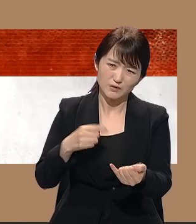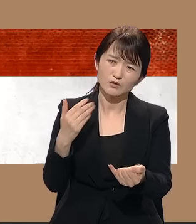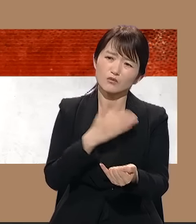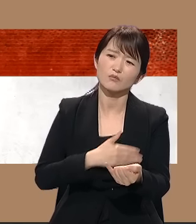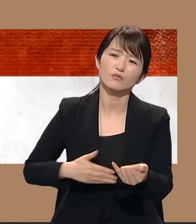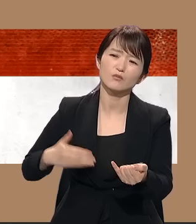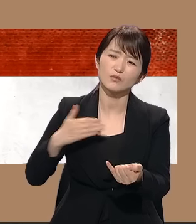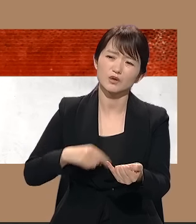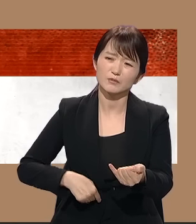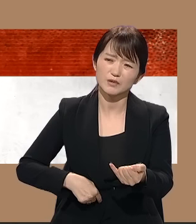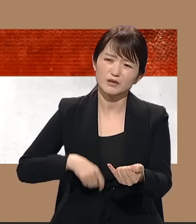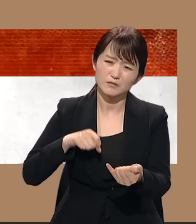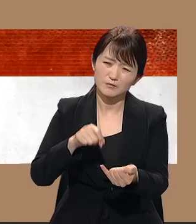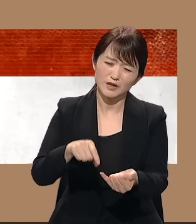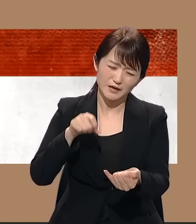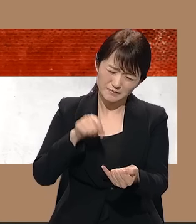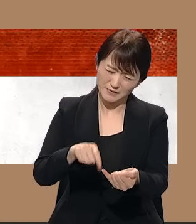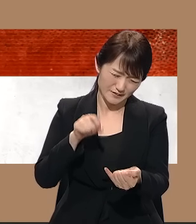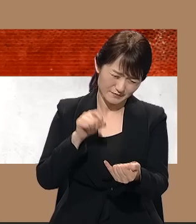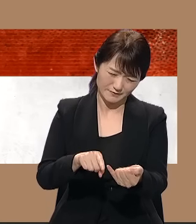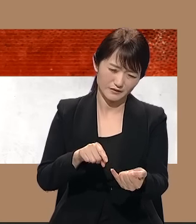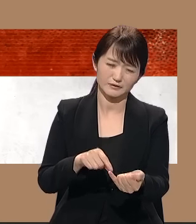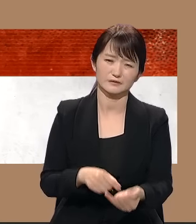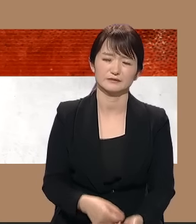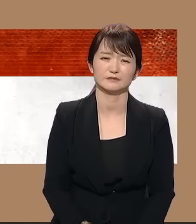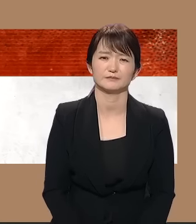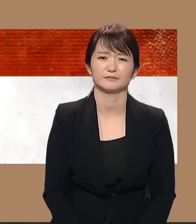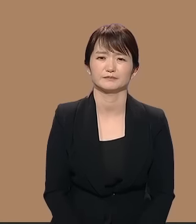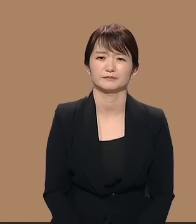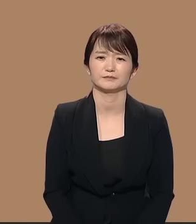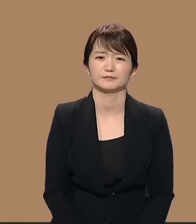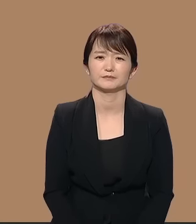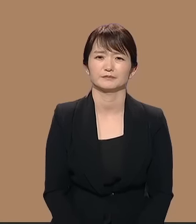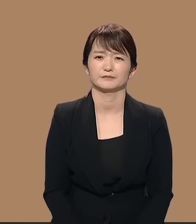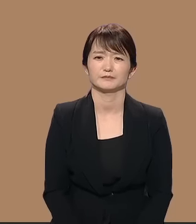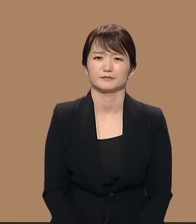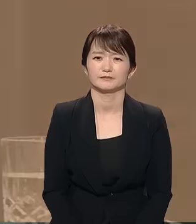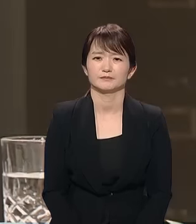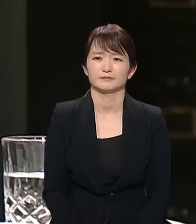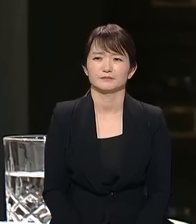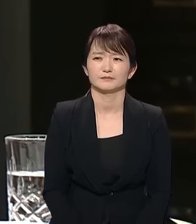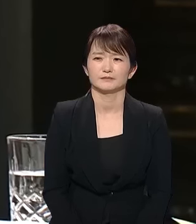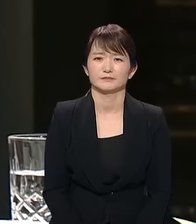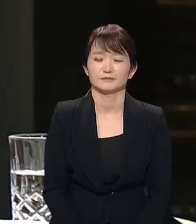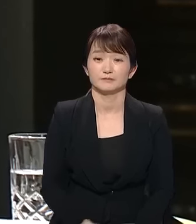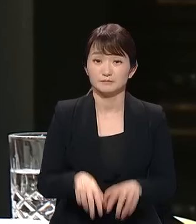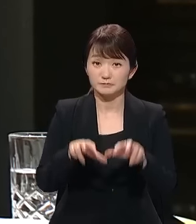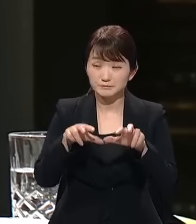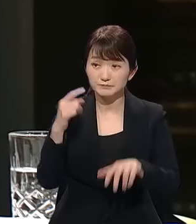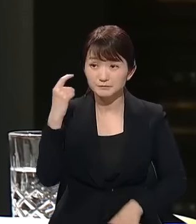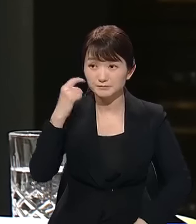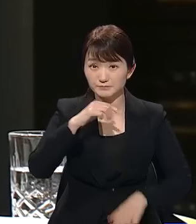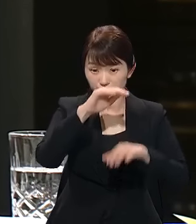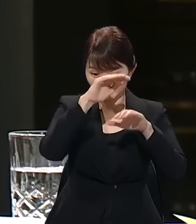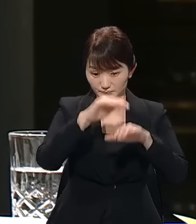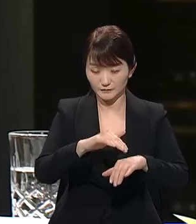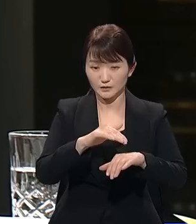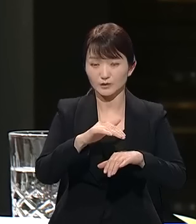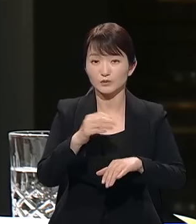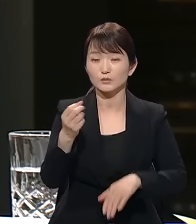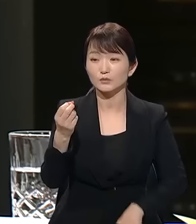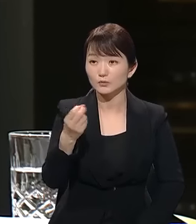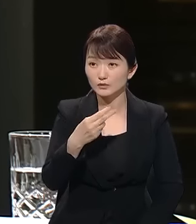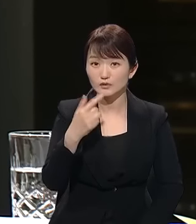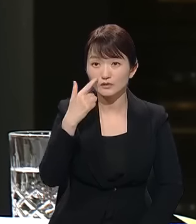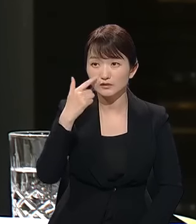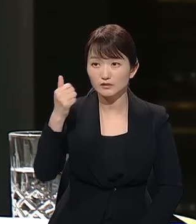온몸에 배랑 등이랑 다 발로 찼습니다. 자, 근데 지금 들으신 이 내용뿐 아니라 이